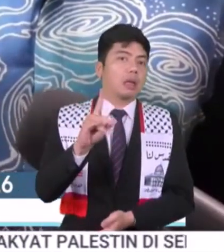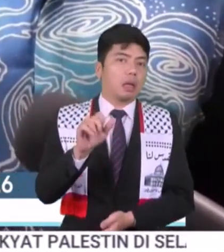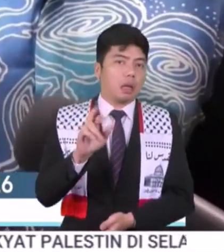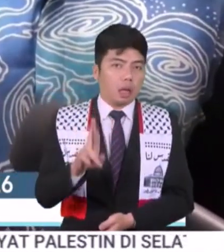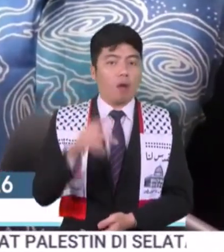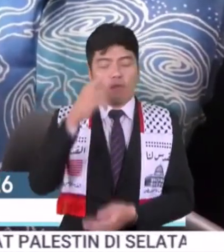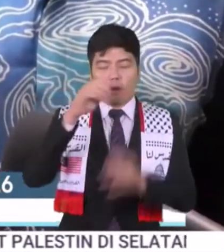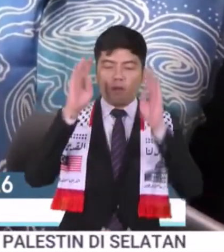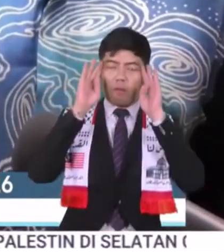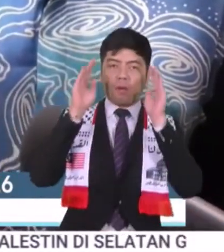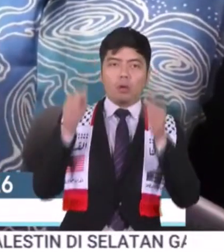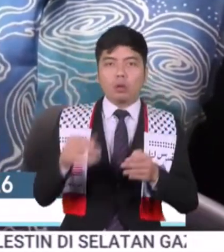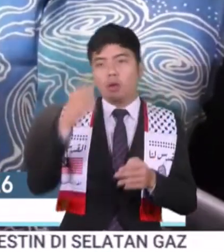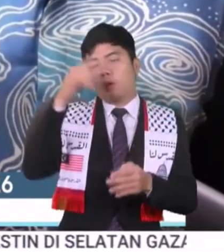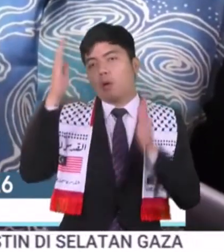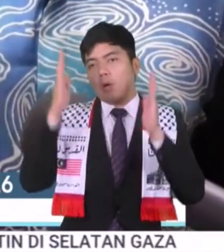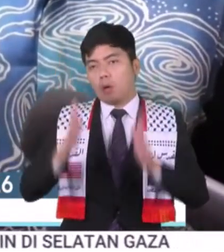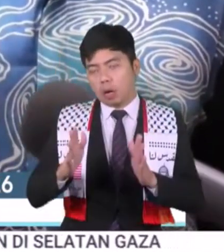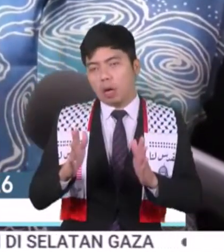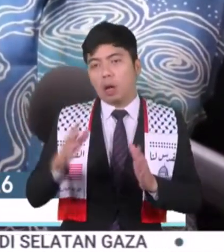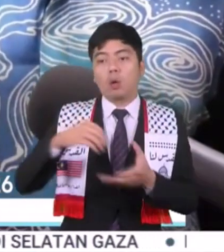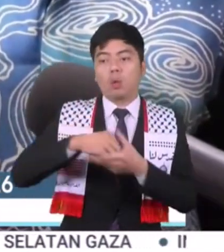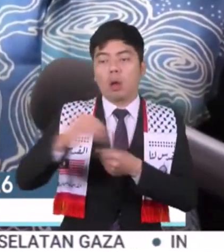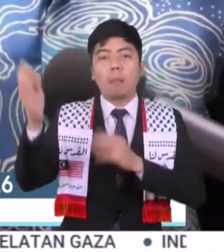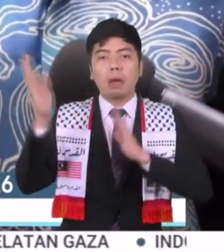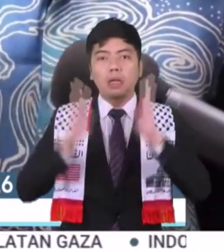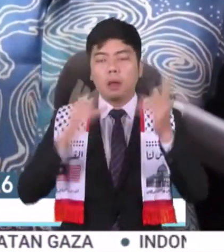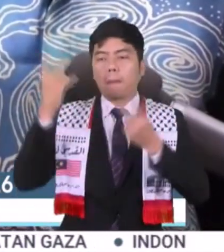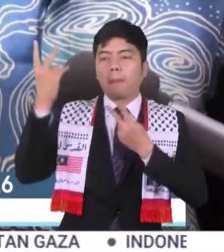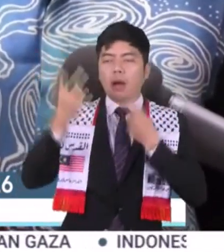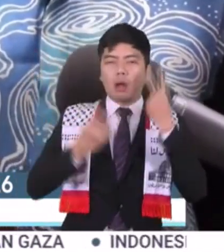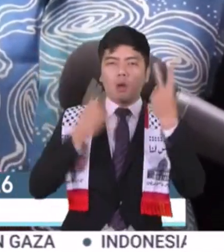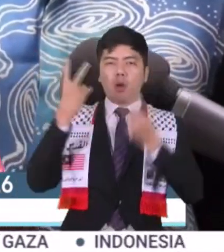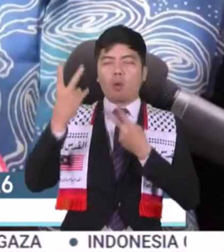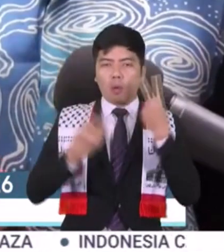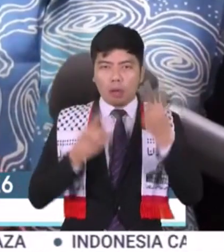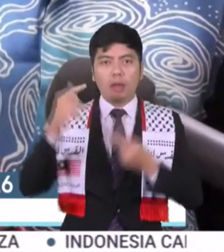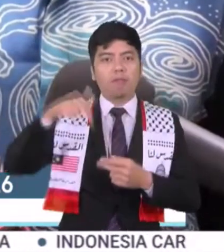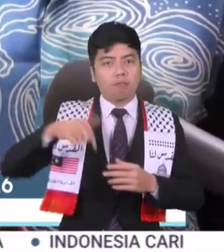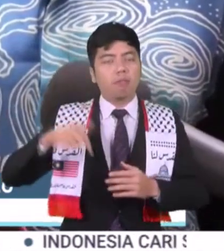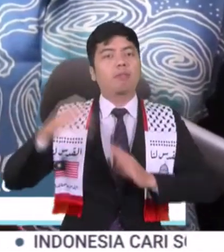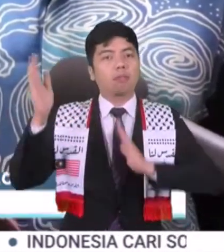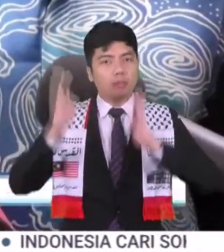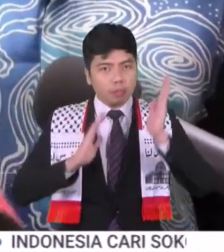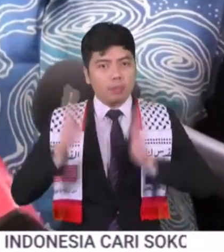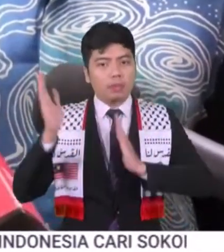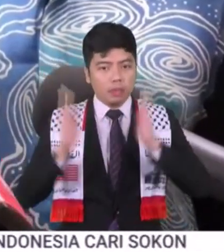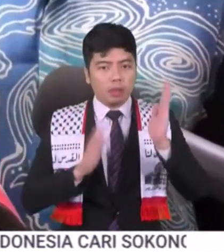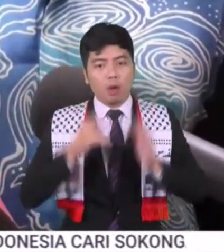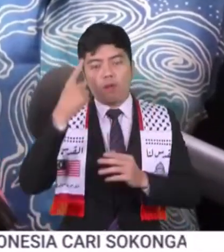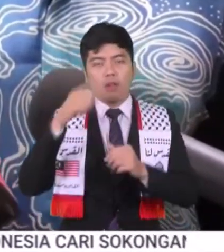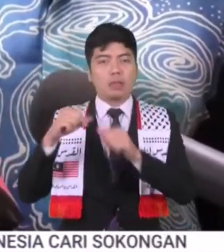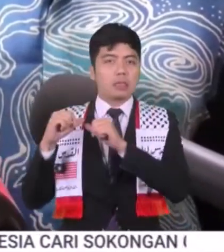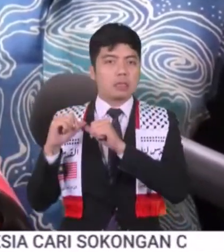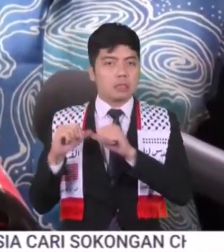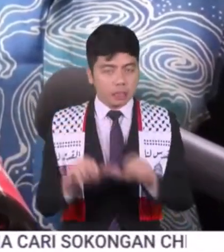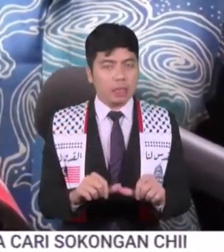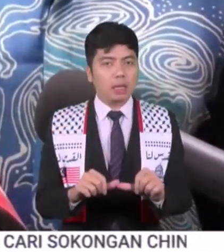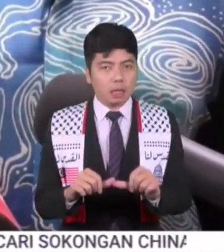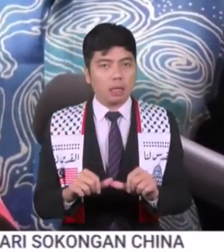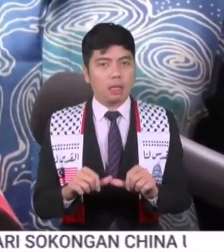menjadi tumpuan kepada pengunjung sama ada domestik atau antarabangsa. Dari sudut kita nak mengekalkan